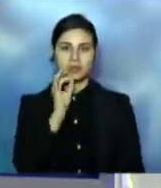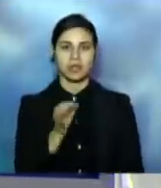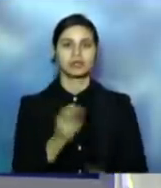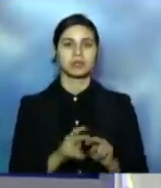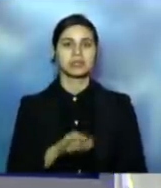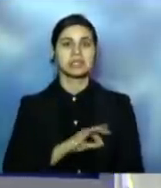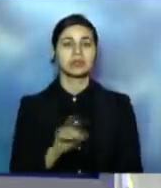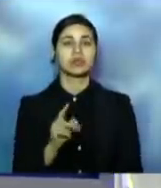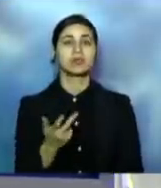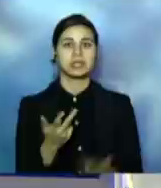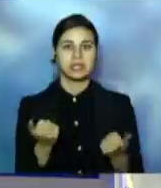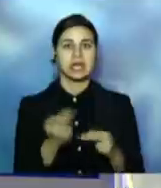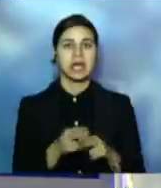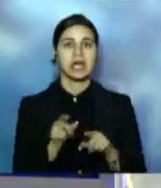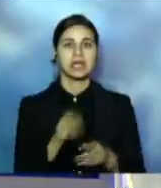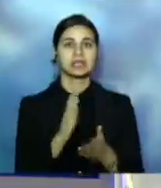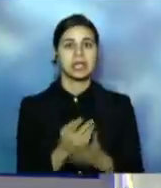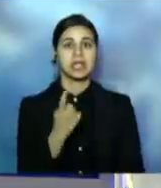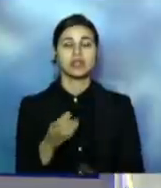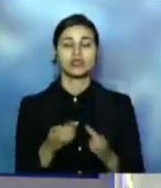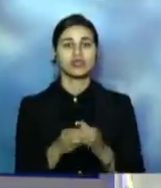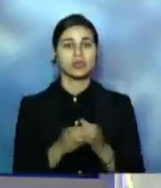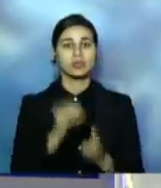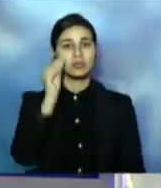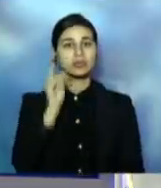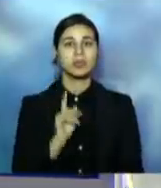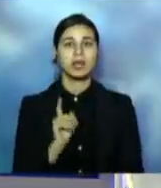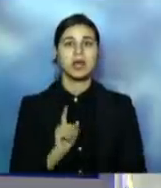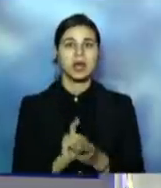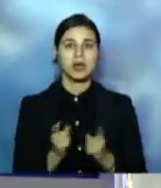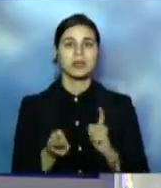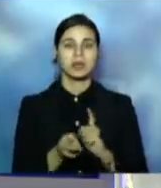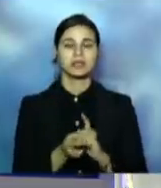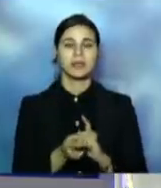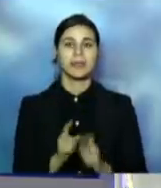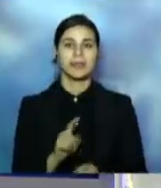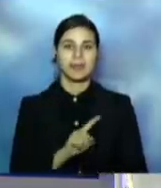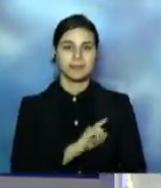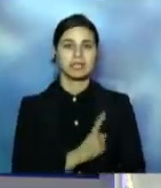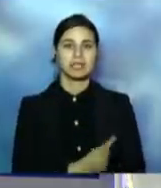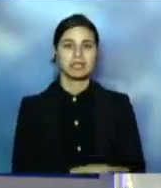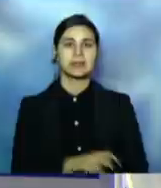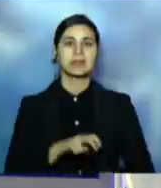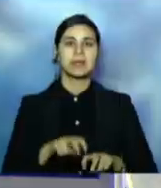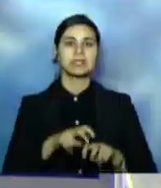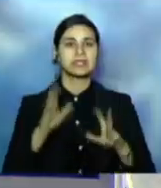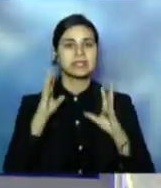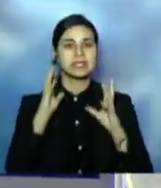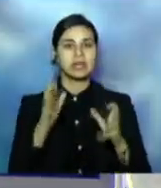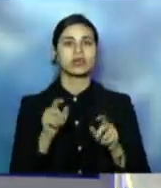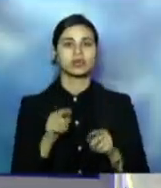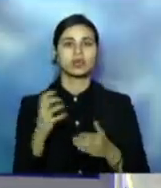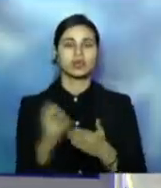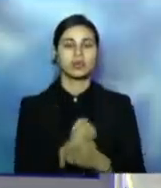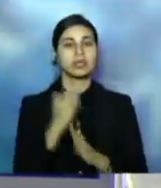რომ დიახ, ეს არის არაერთი ჯგუფის მოსაზრება, არამედ მტკიცებითი მედიცინის სერიოზული მონაპოვარი.